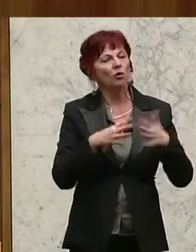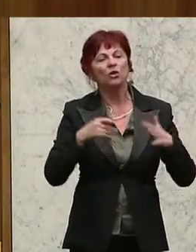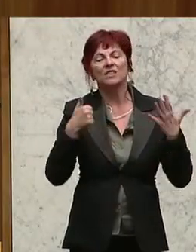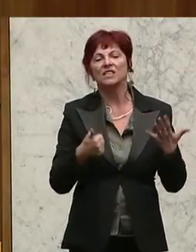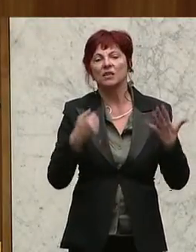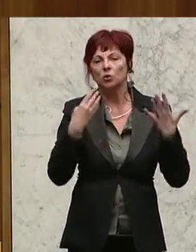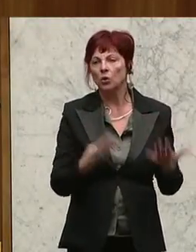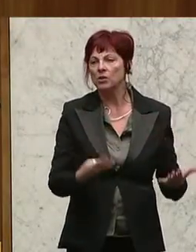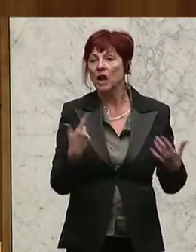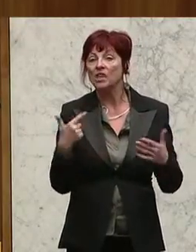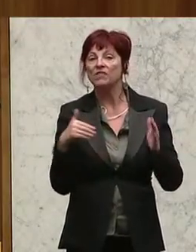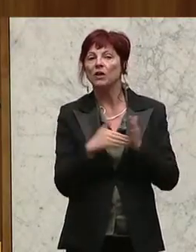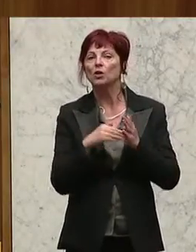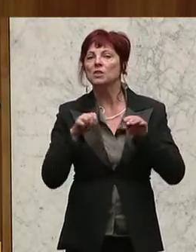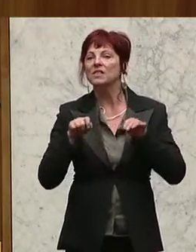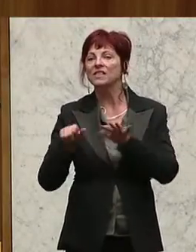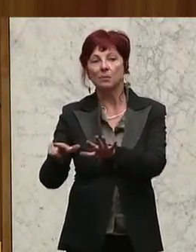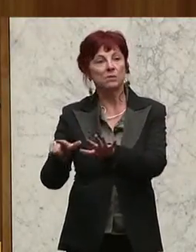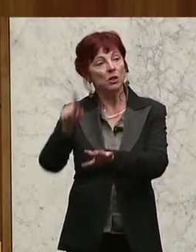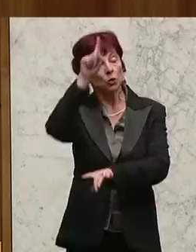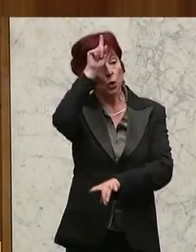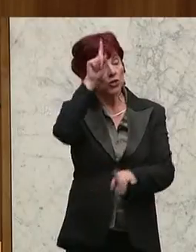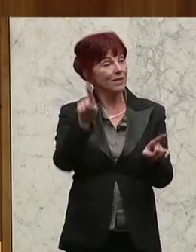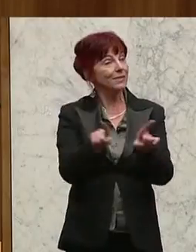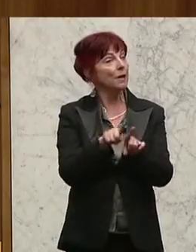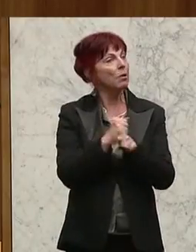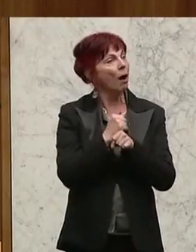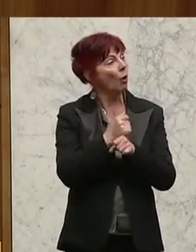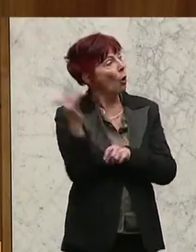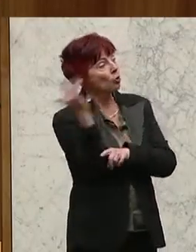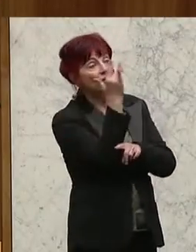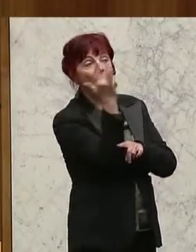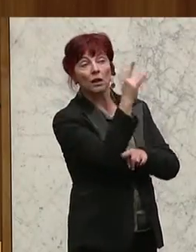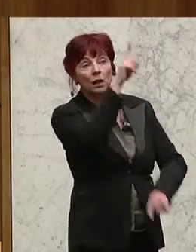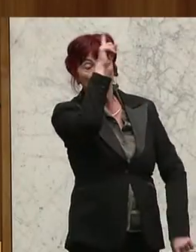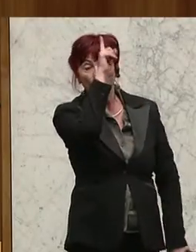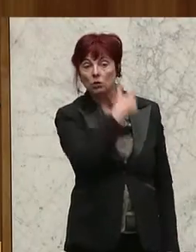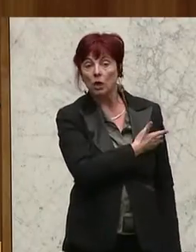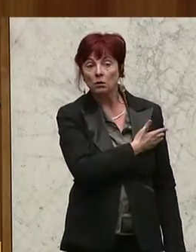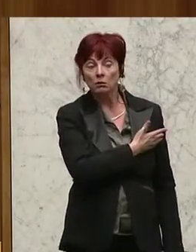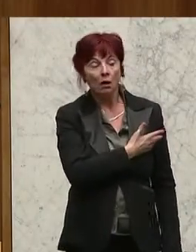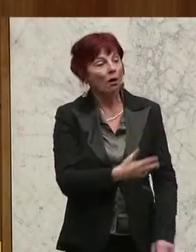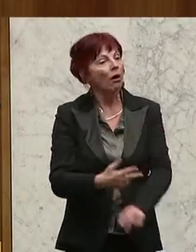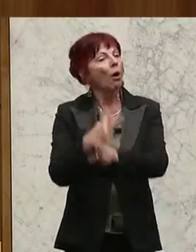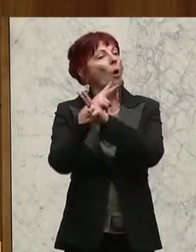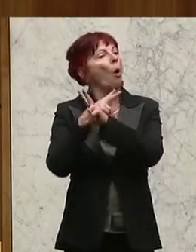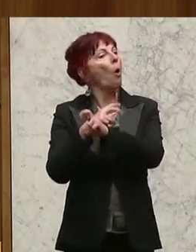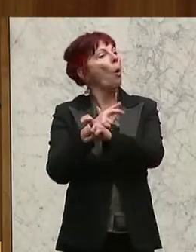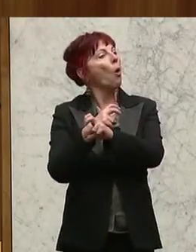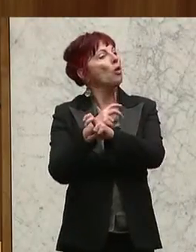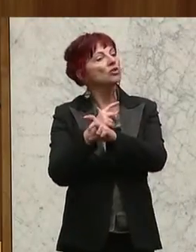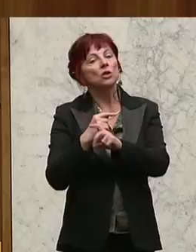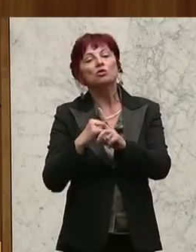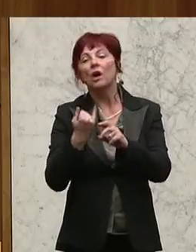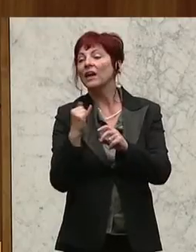Österreich, 2017 nun Deutschland. Nun kritisieren wir Deutschland, dass sie uns österreichische, sozusagen den österreichischen